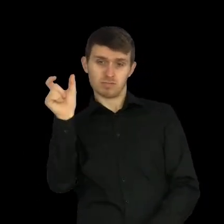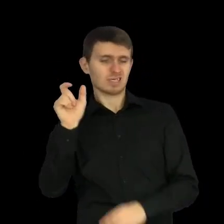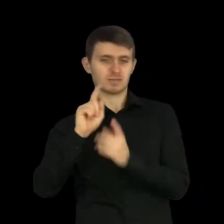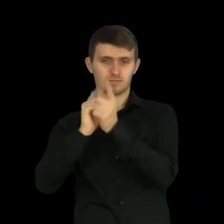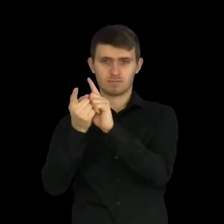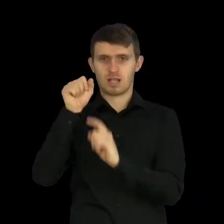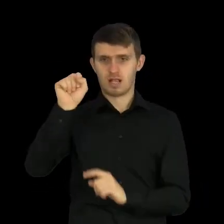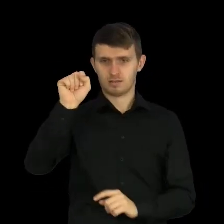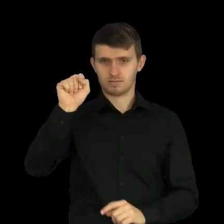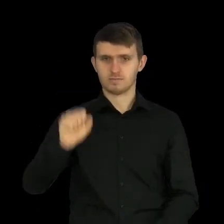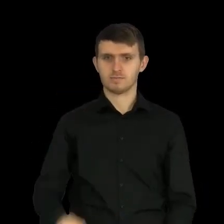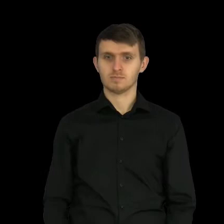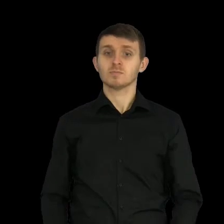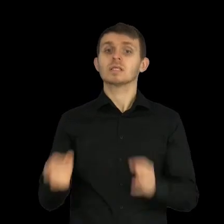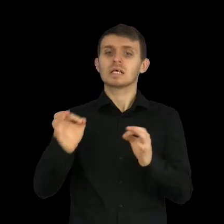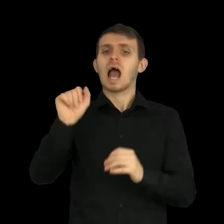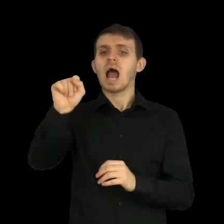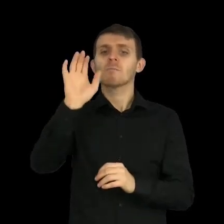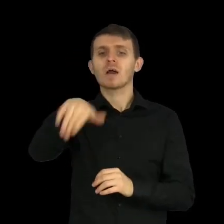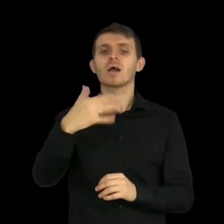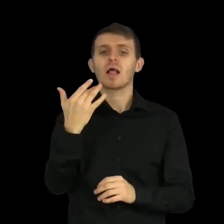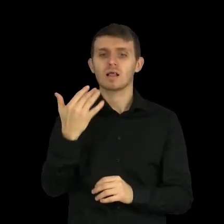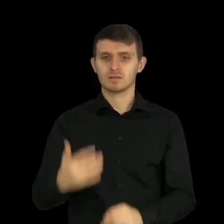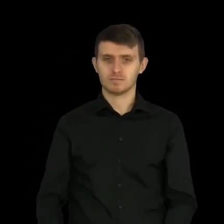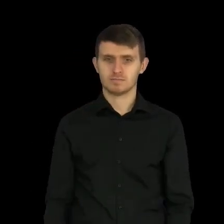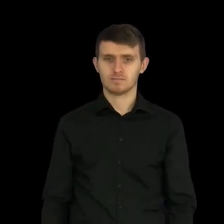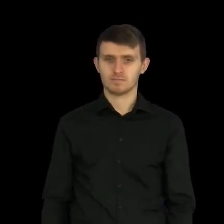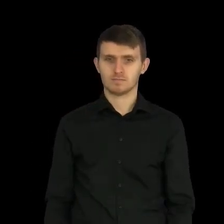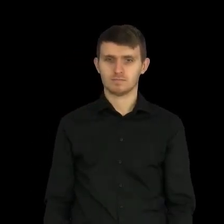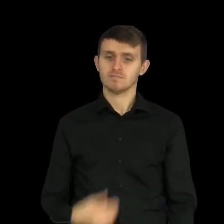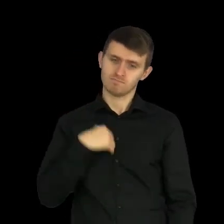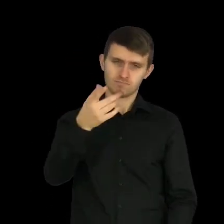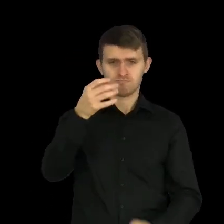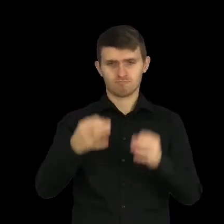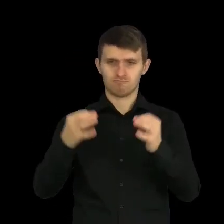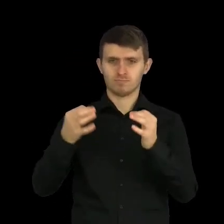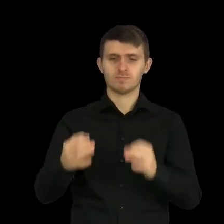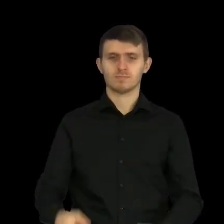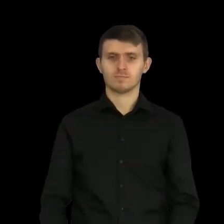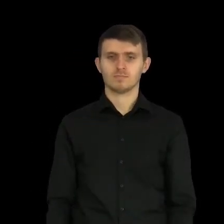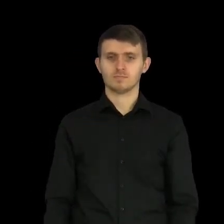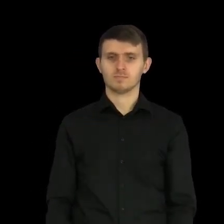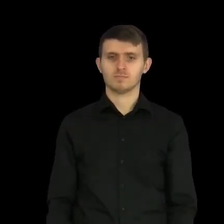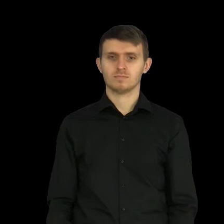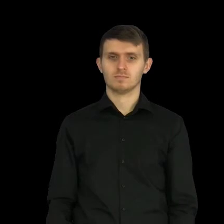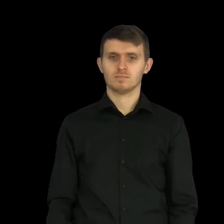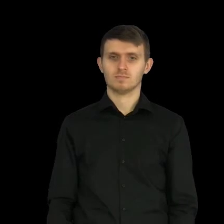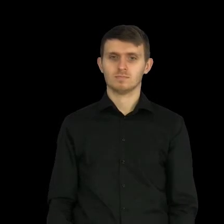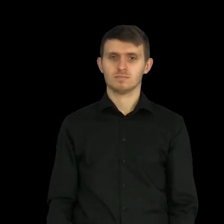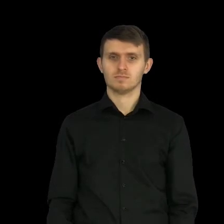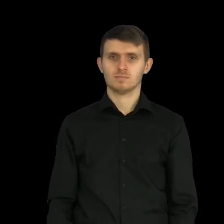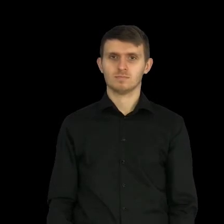zamiast jabłek pisze a więc ile a teraz macie dam wam chwilę na